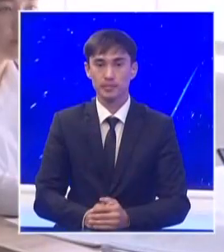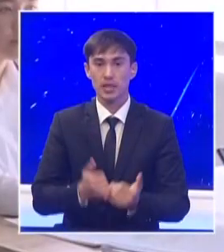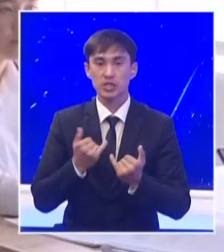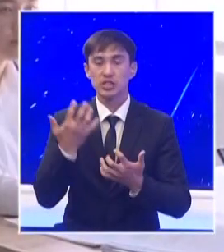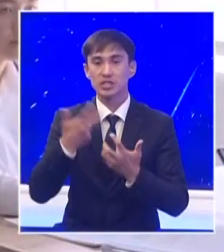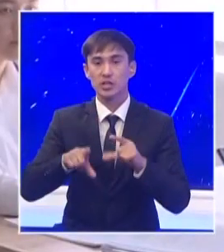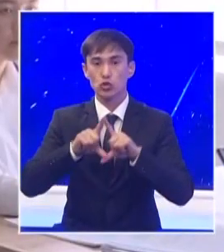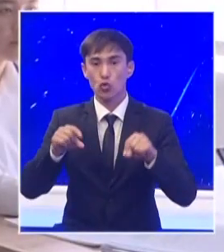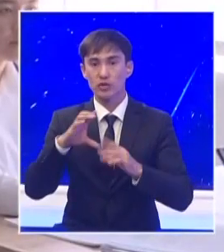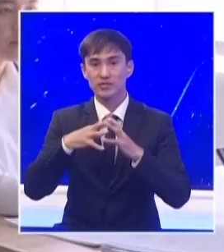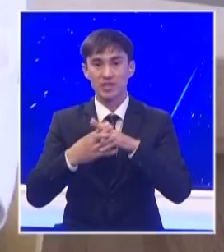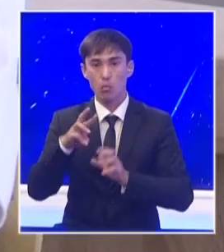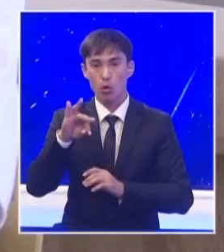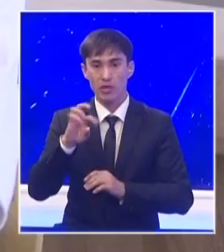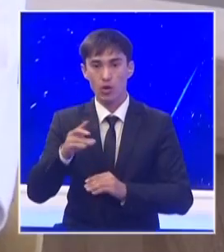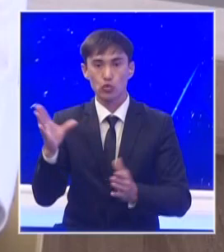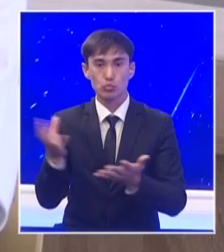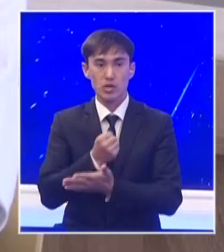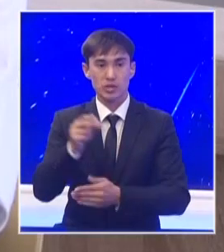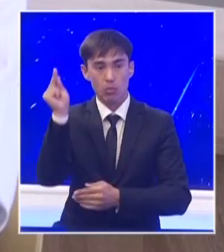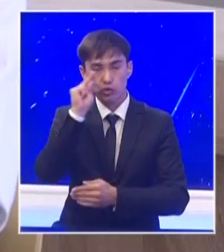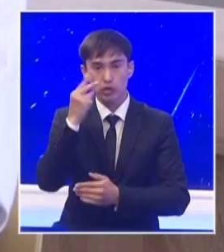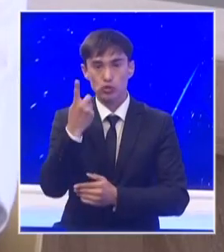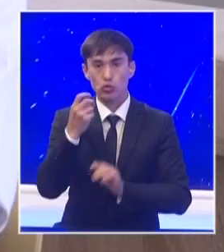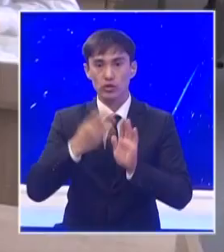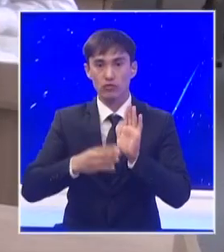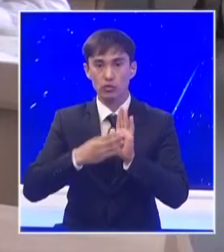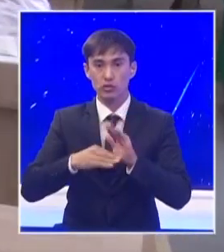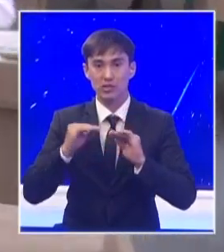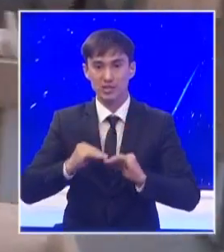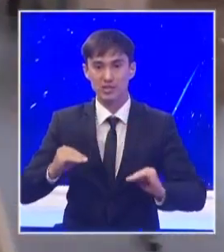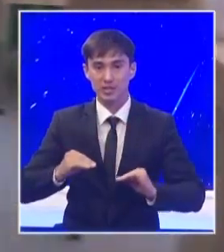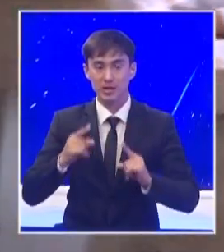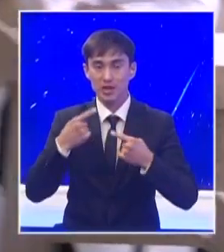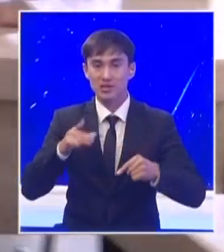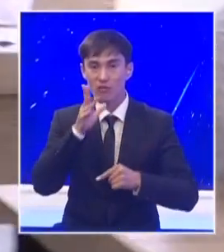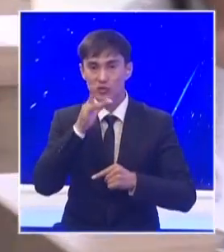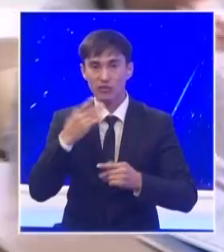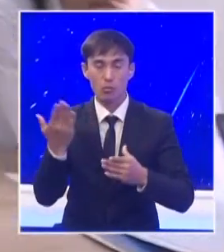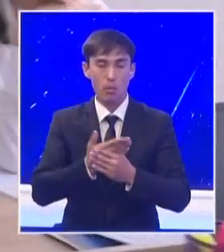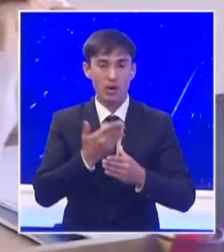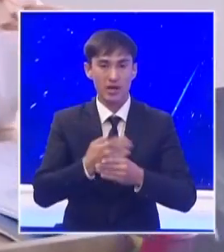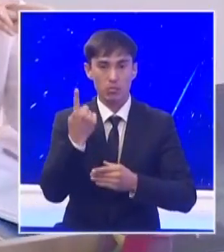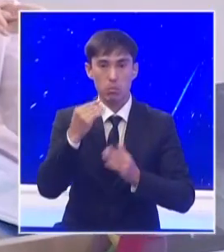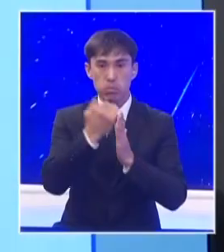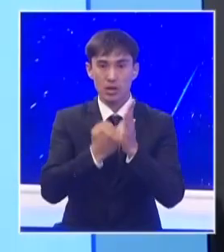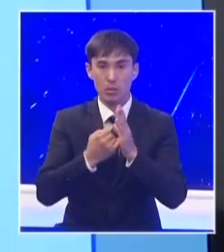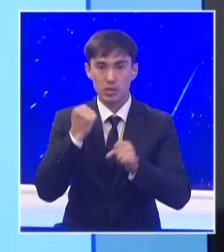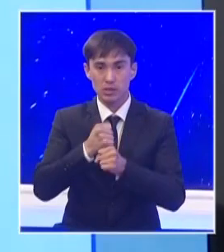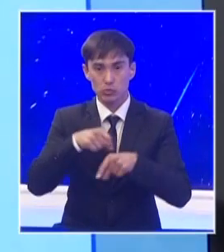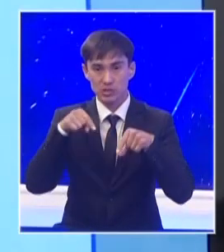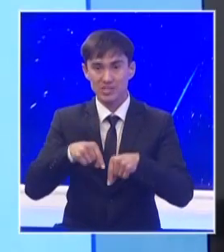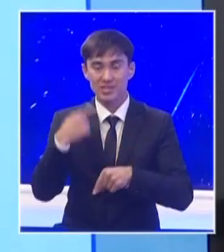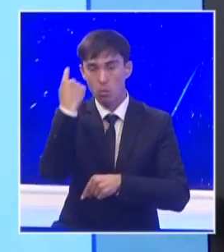средней школе села Муйнах успешно обучаются 190 ребят разного возраста. В этом им помогает одна из программ, разработанных здесь